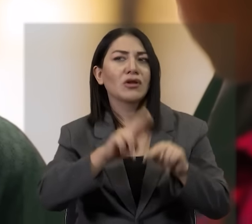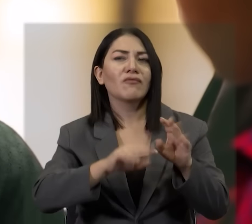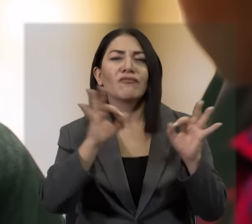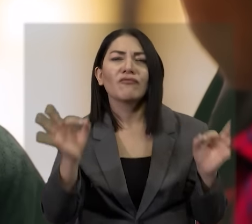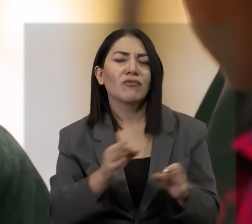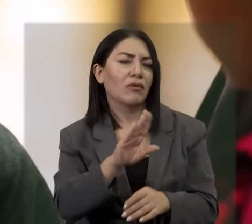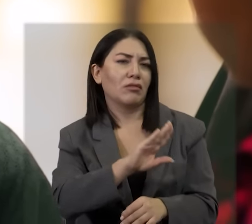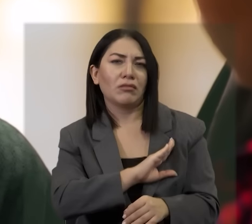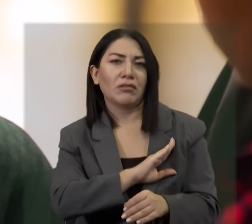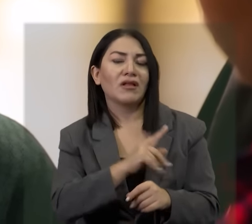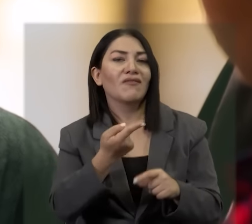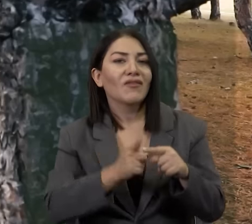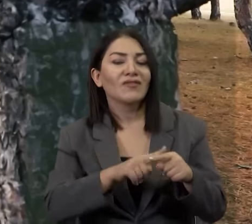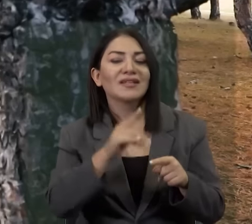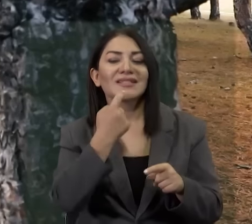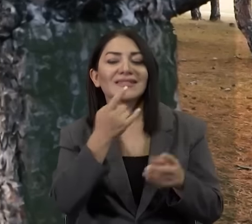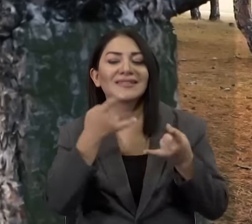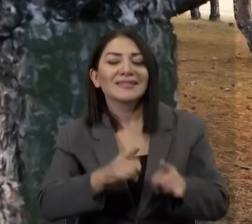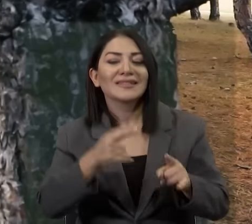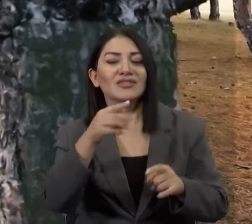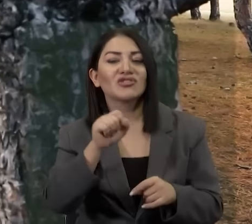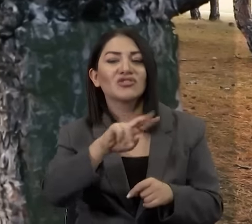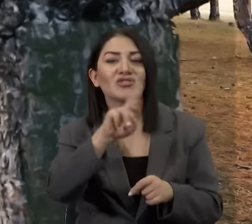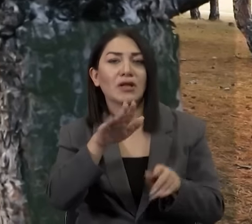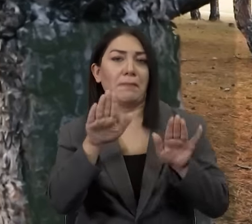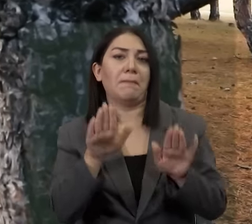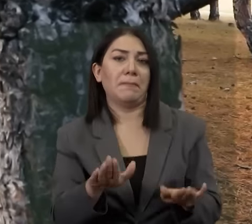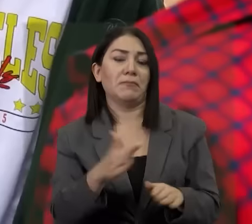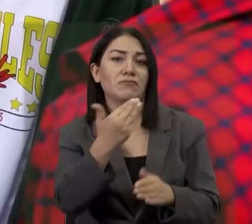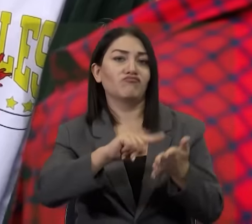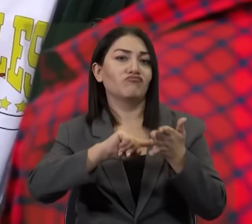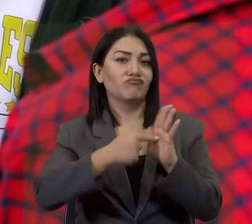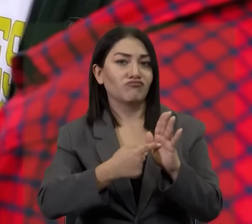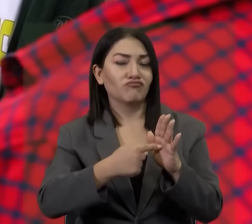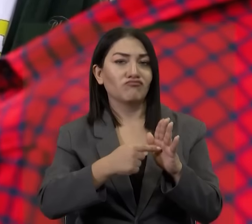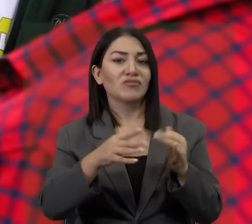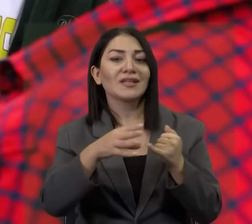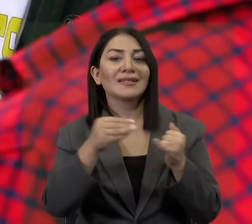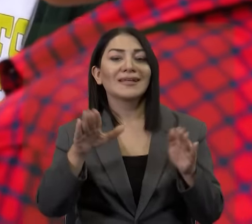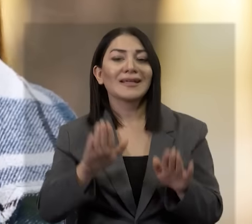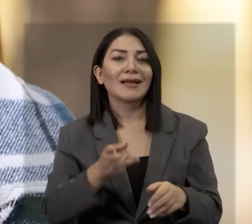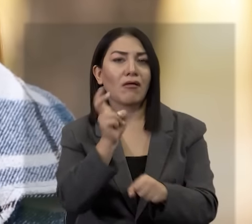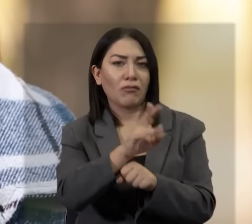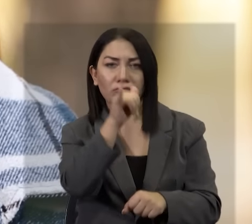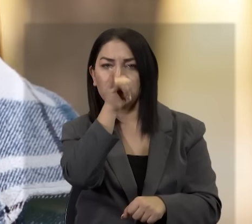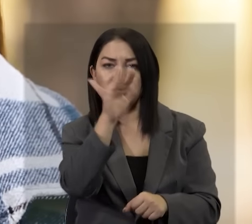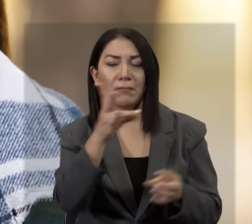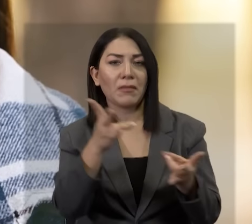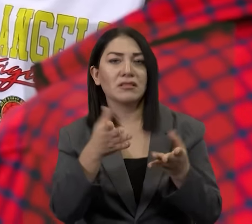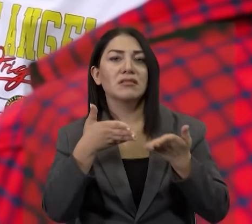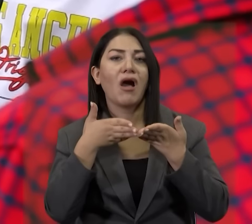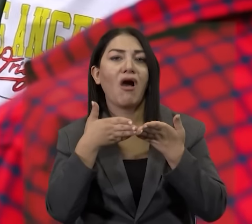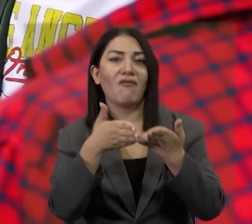Այնտեղ ոչ մի բան չի կարելի կառուցել, որովհետև ձվադրում են ճայերը։ Դա իրենց անկյունն է։ Ցամաքով ճանապարհ